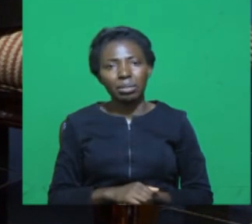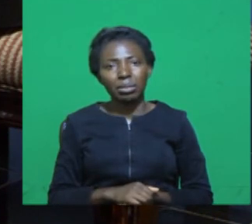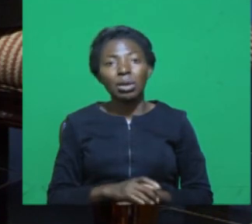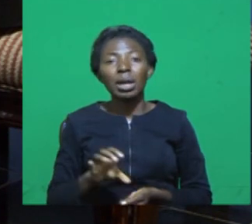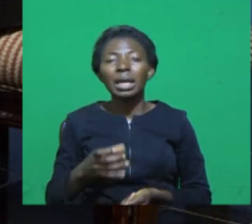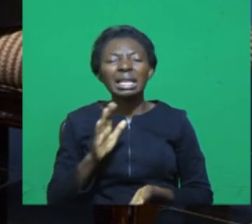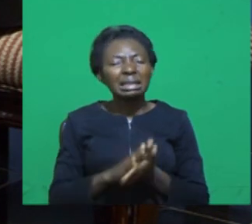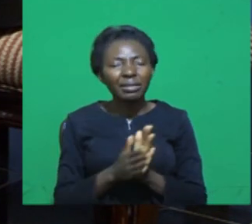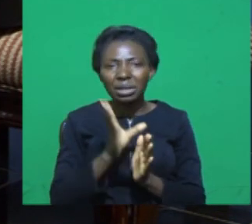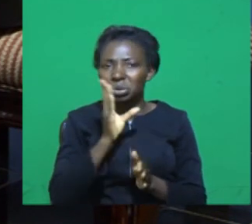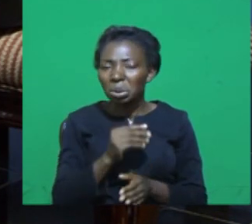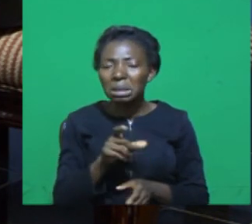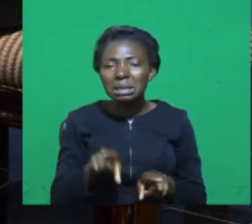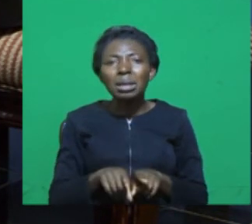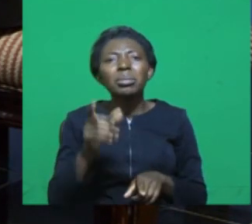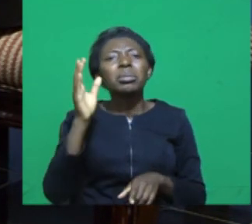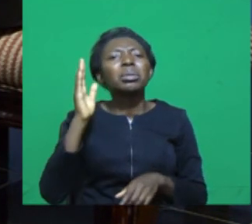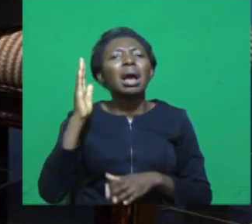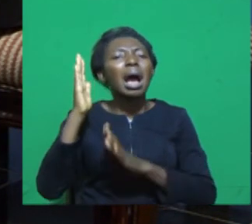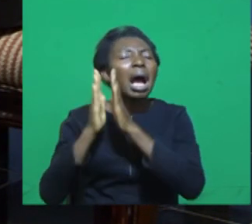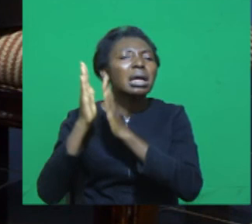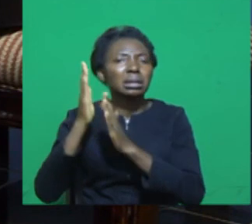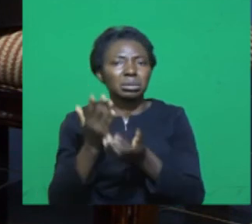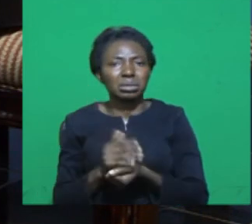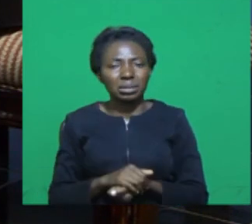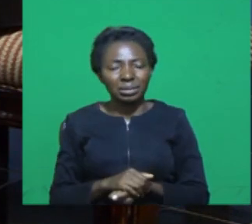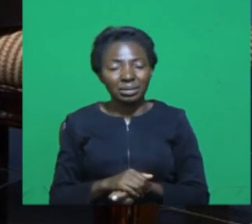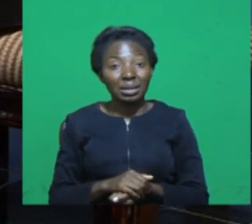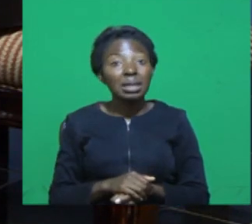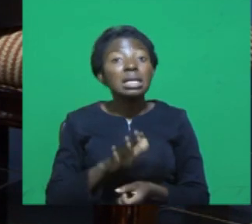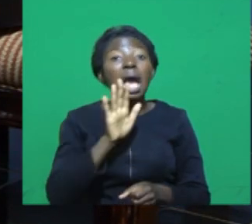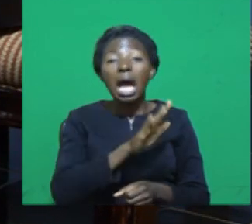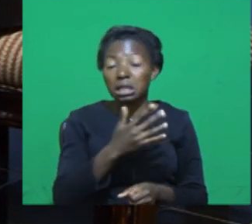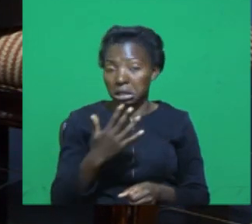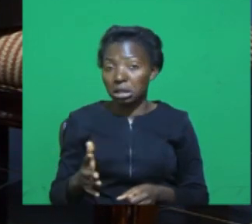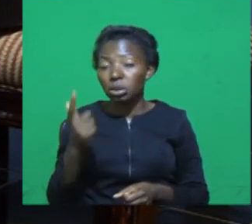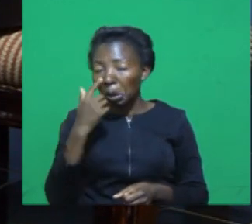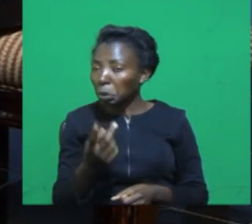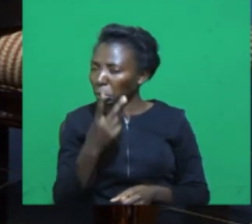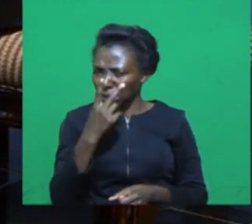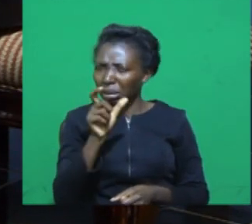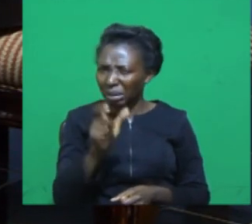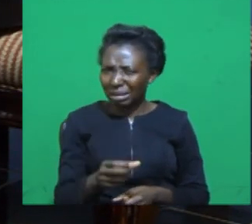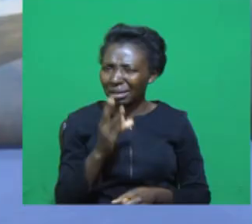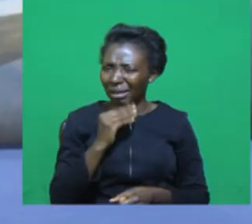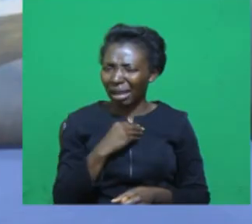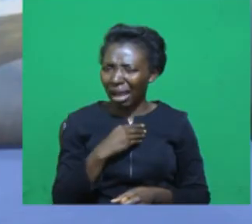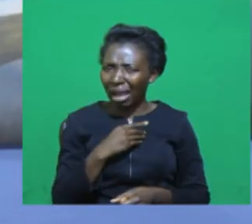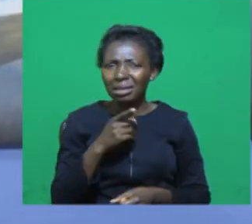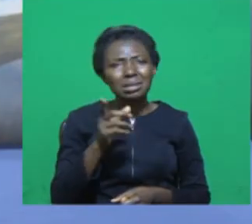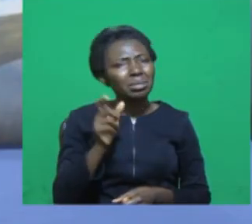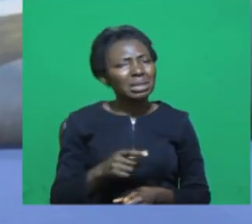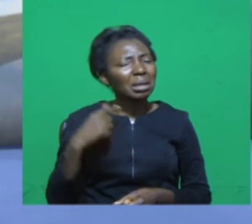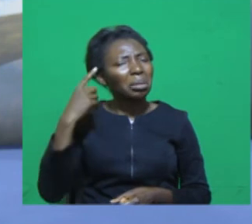nekutaura semunhu mukuru. Sorry pastor, chitibatsirai. Pane maonero amaibva mangoona kuti uyu munhu kauyu